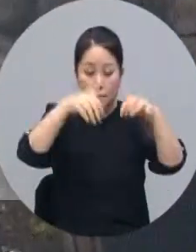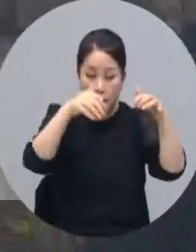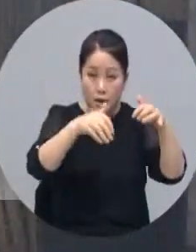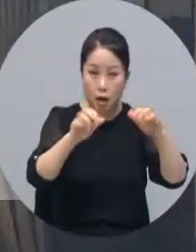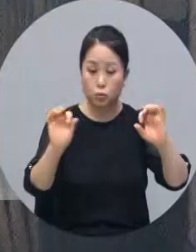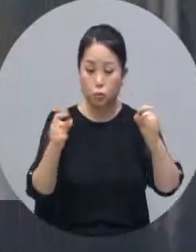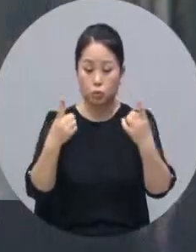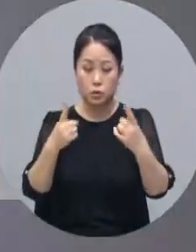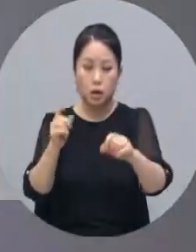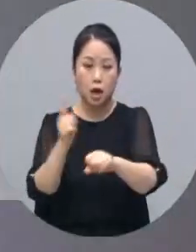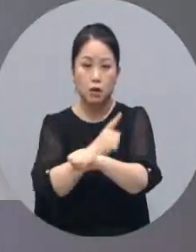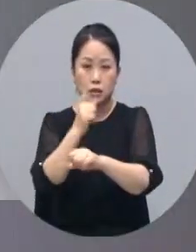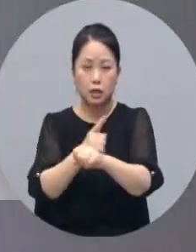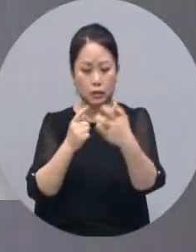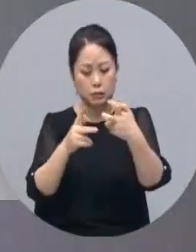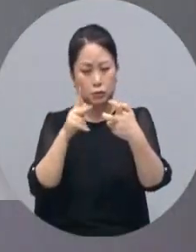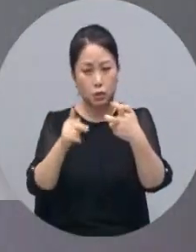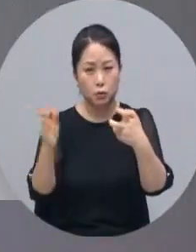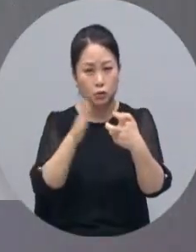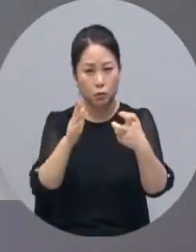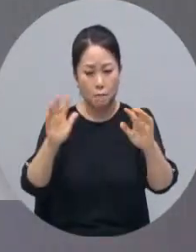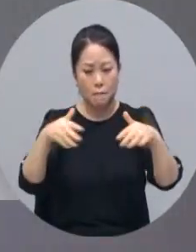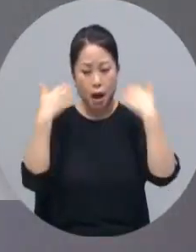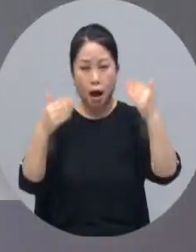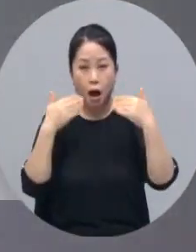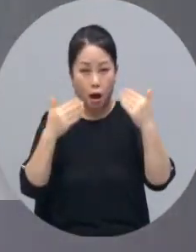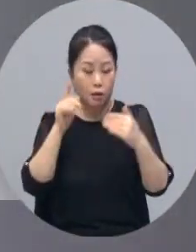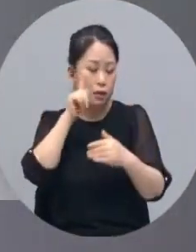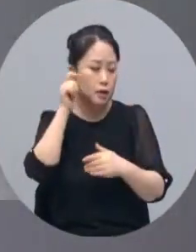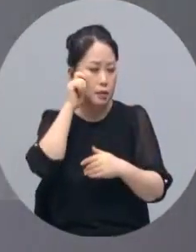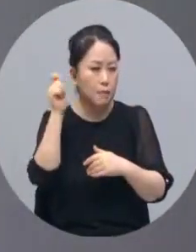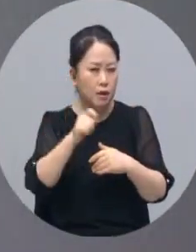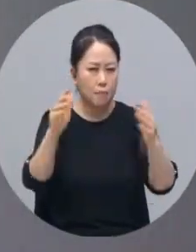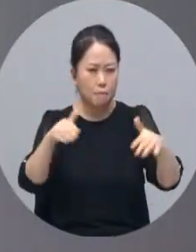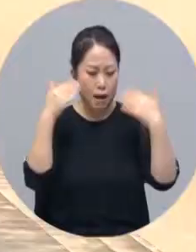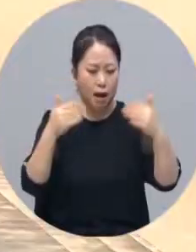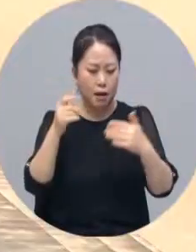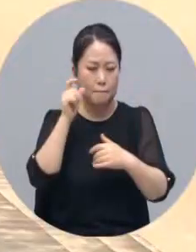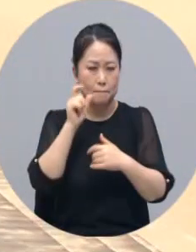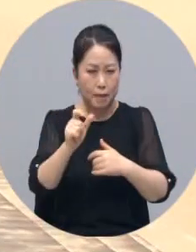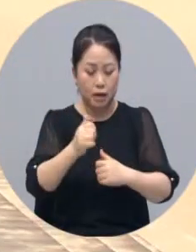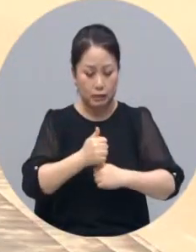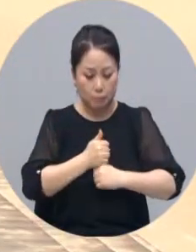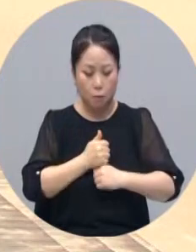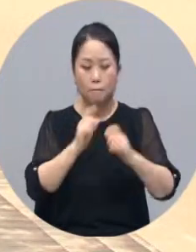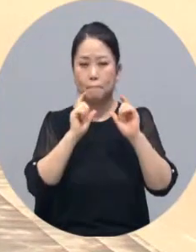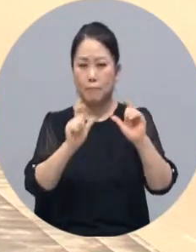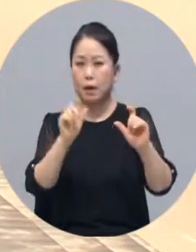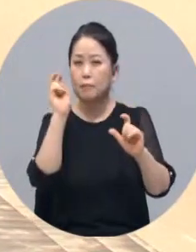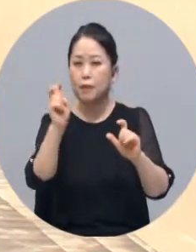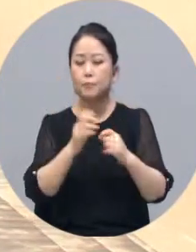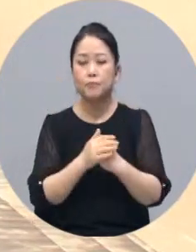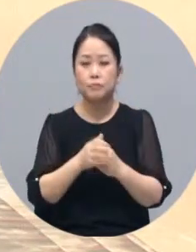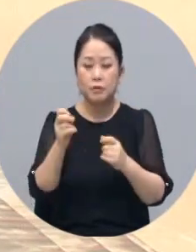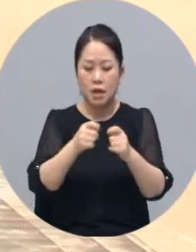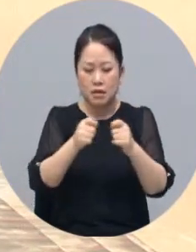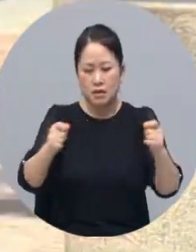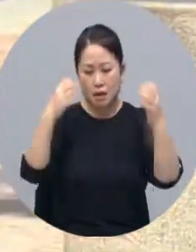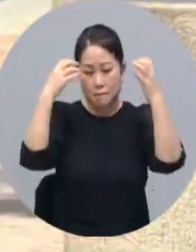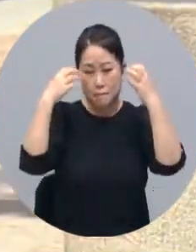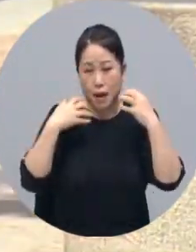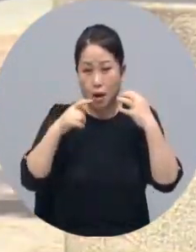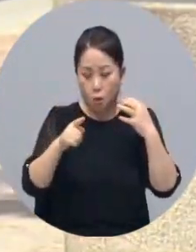70km 이상의 돌풍이 불며 내일 새벽에는 강풍특보도 내려질 것으로 예상됩니다. 이번 비로 인해 길었던 열대야와 폭염의